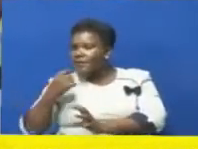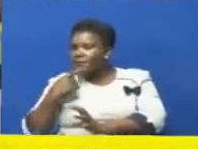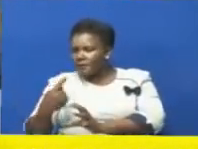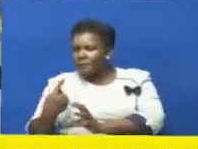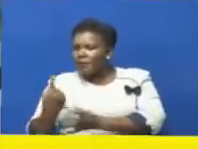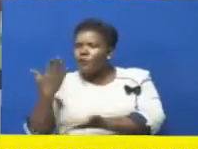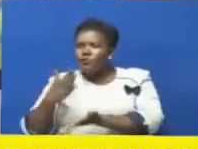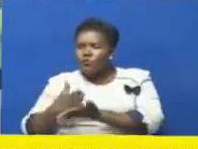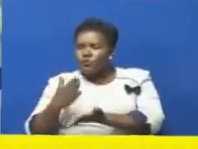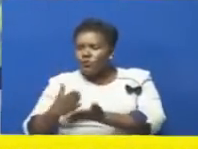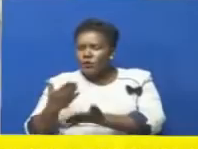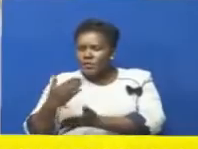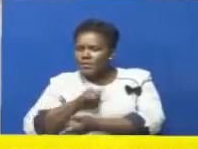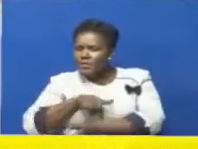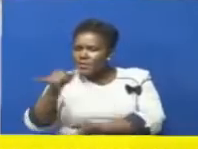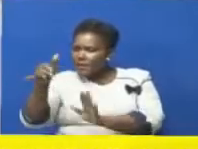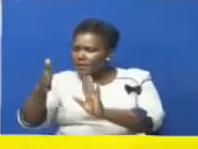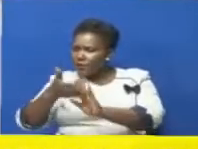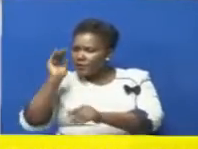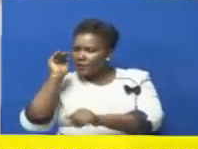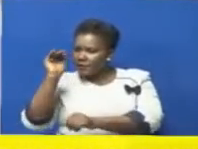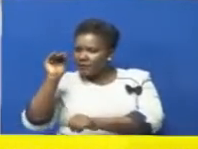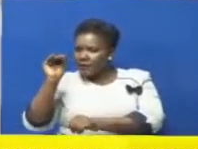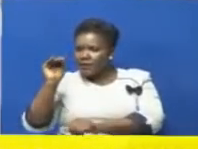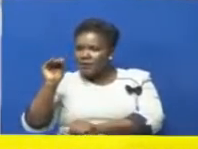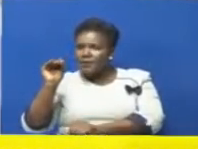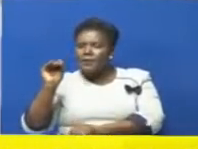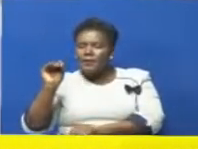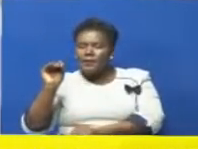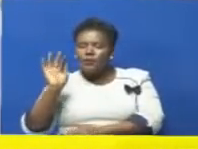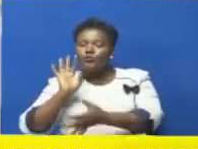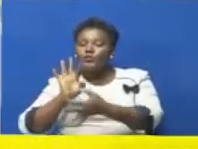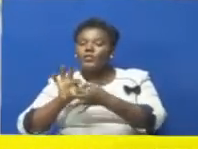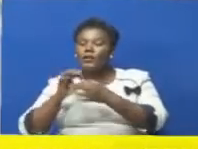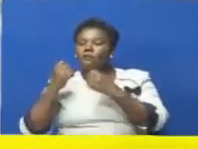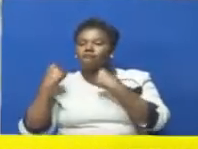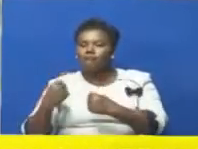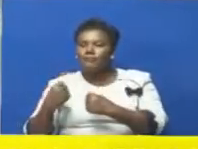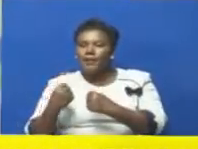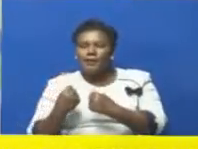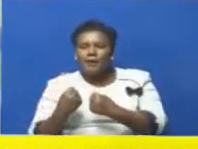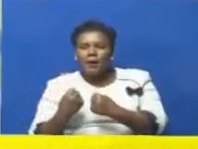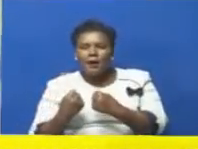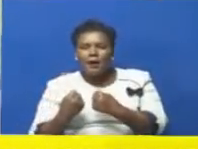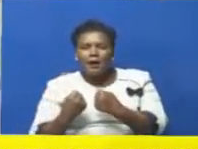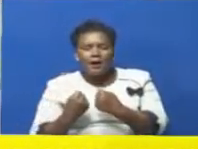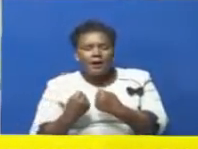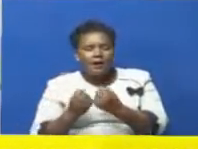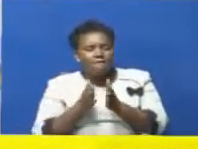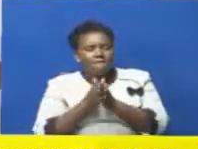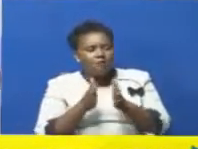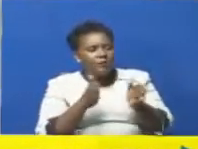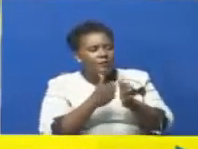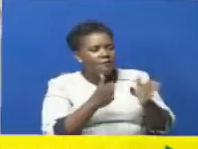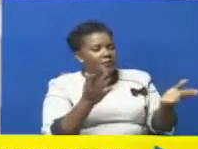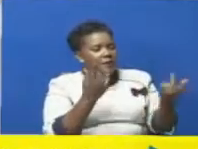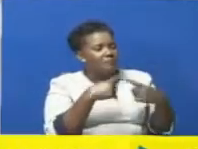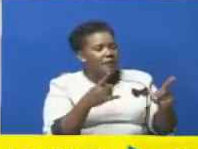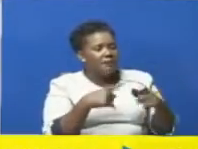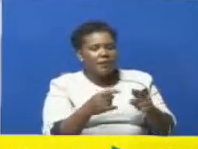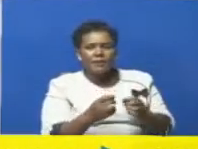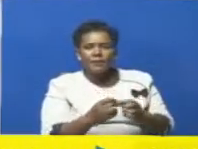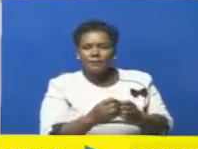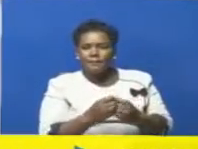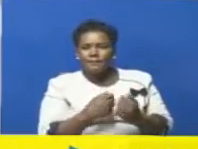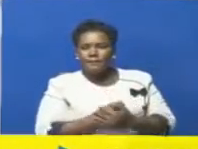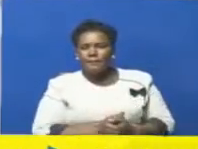safari za ndege hii hapa nchini kutaimarisha ushirikiano na kufungua fursa katika nyanja mbalimbali ikiwemo uchumi wa buluu. Have the